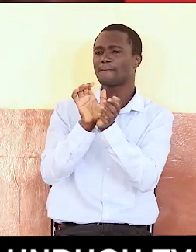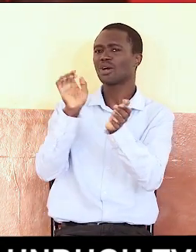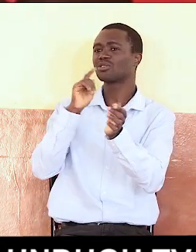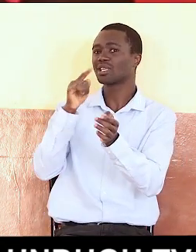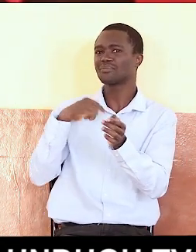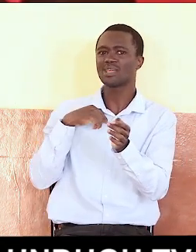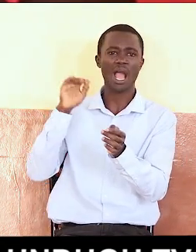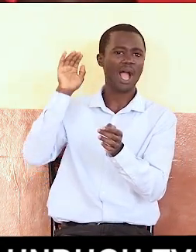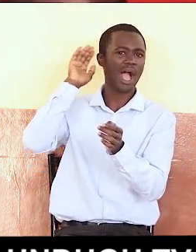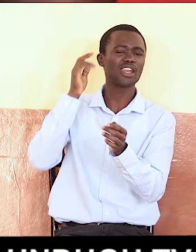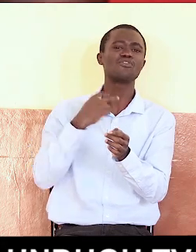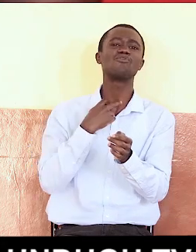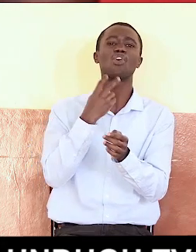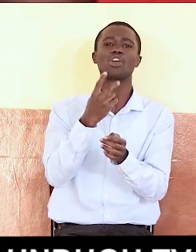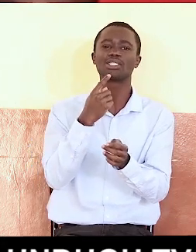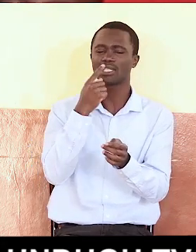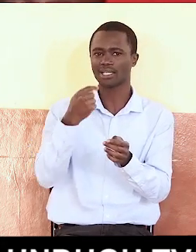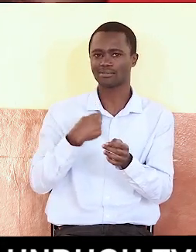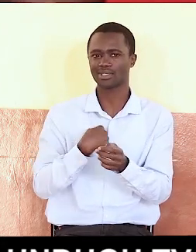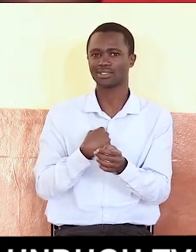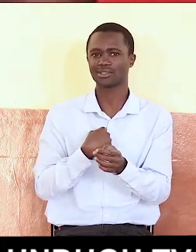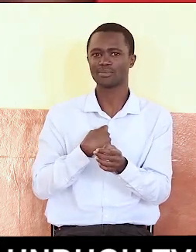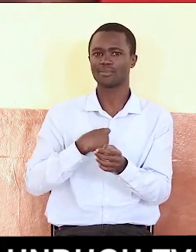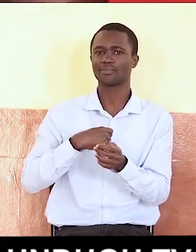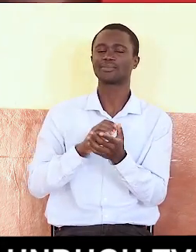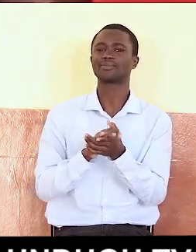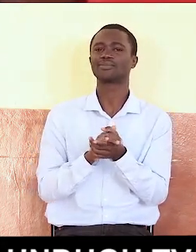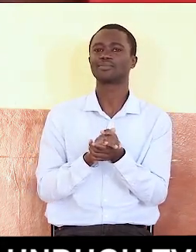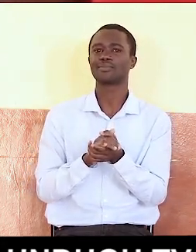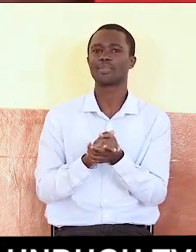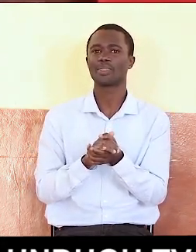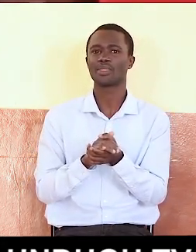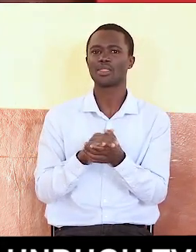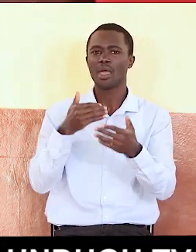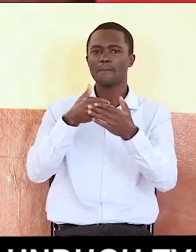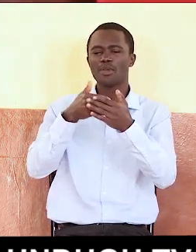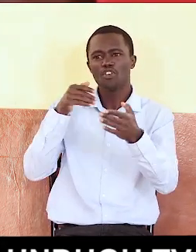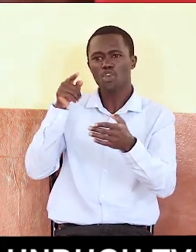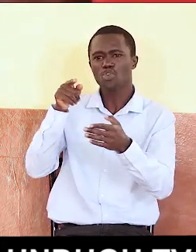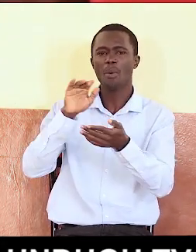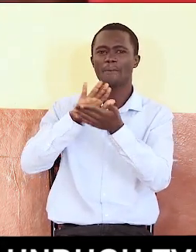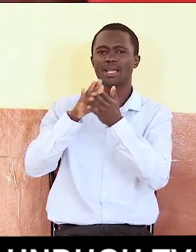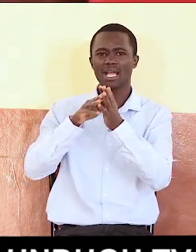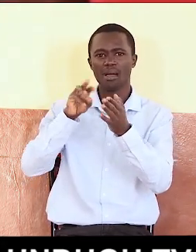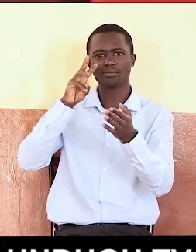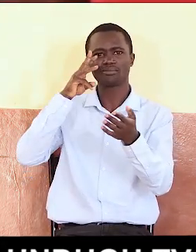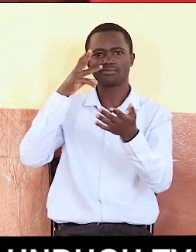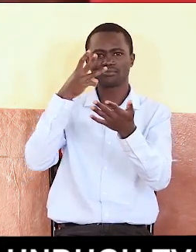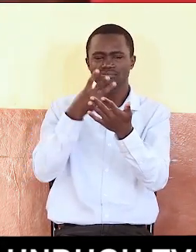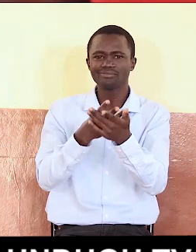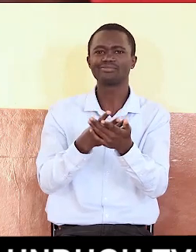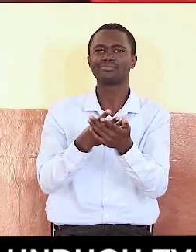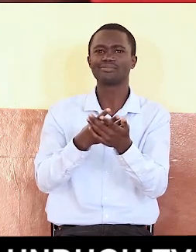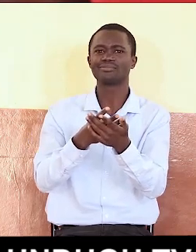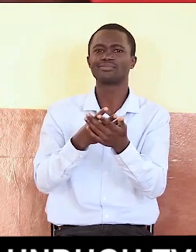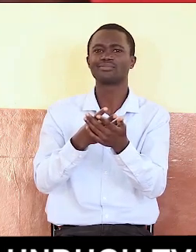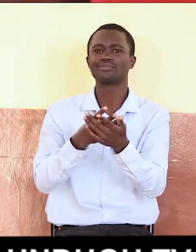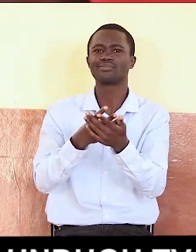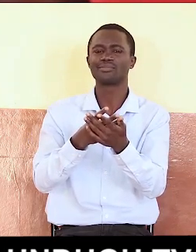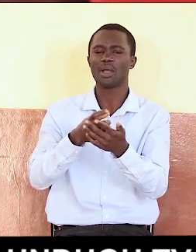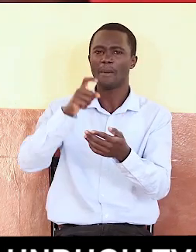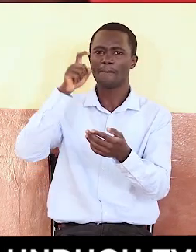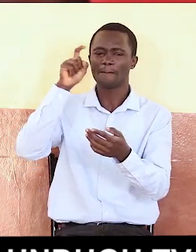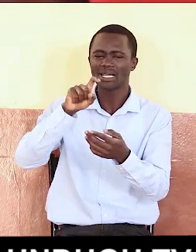sauti ikisema na mimi. Ni lazima kabla huja kuwa shahidi, uwe siku moja umewahi